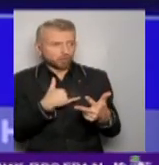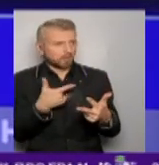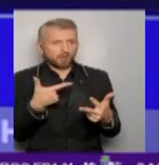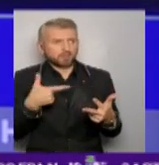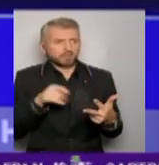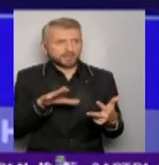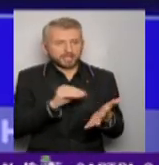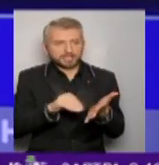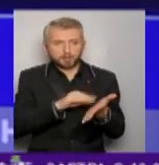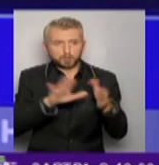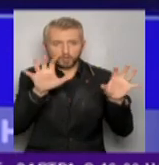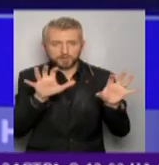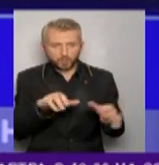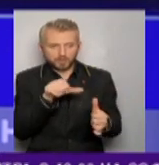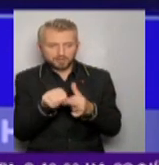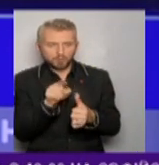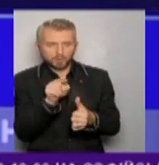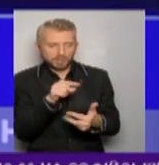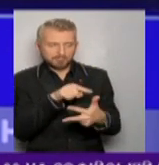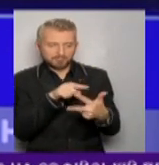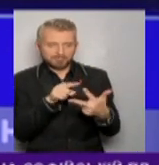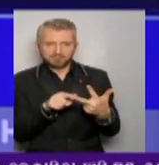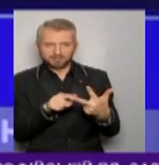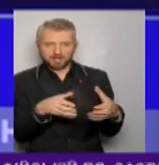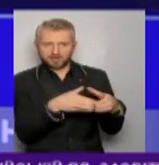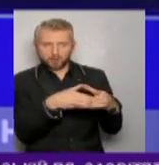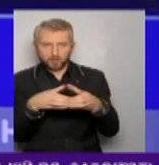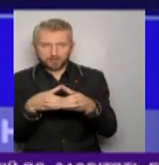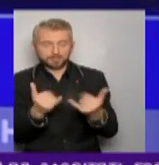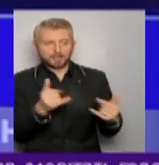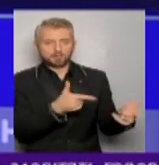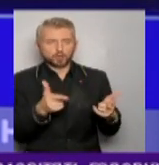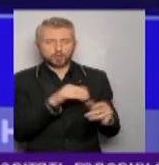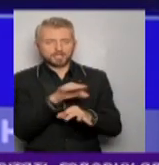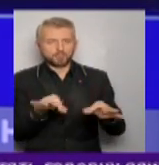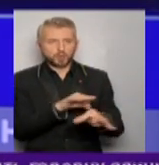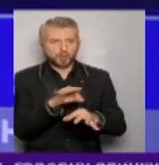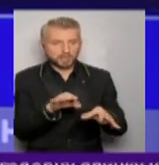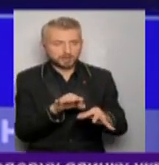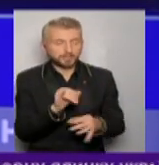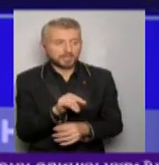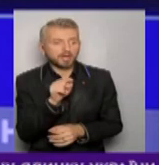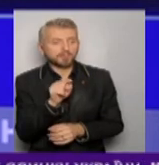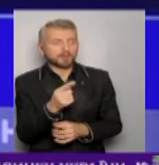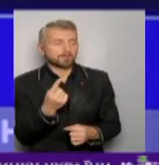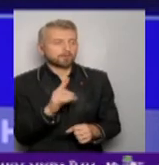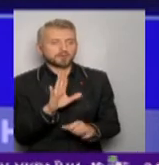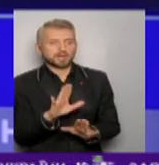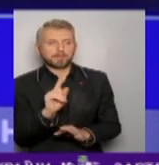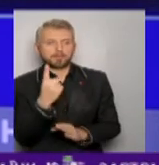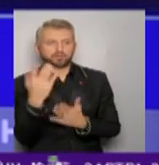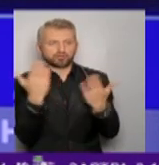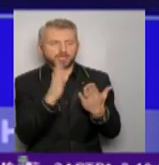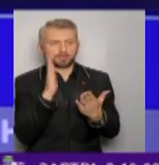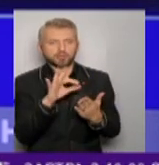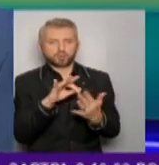прописано в законах саме оці три категорії. От зараз підготовлений проєкт, і він перше тільки читання пройде про